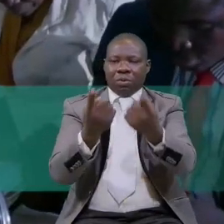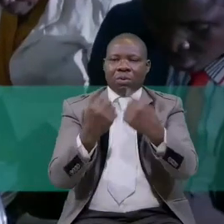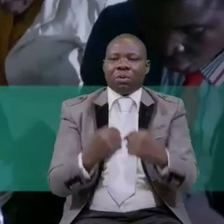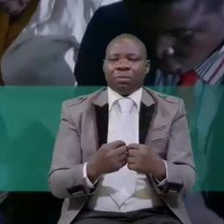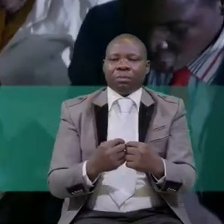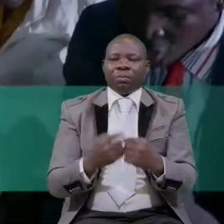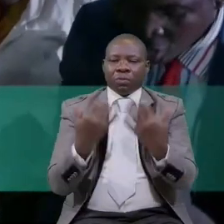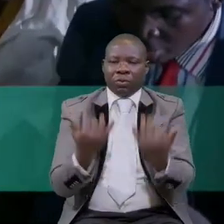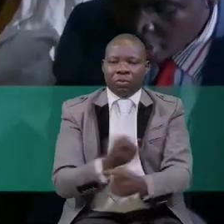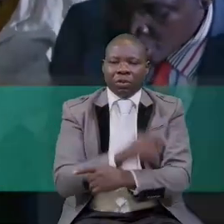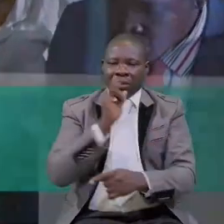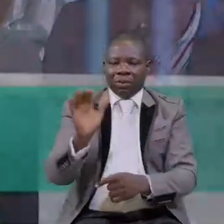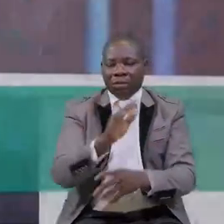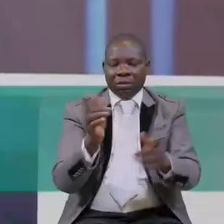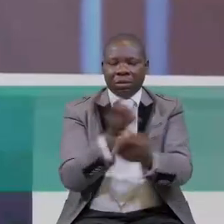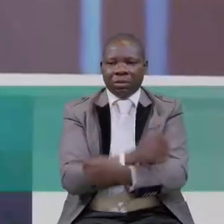Voici ton jour.